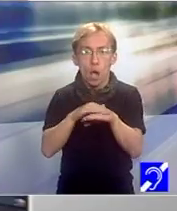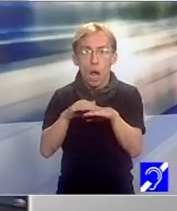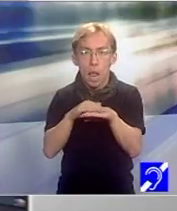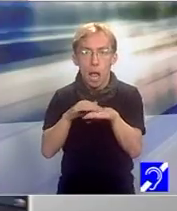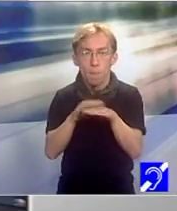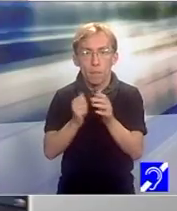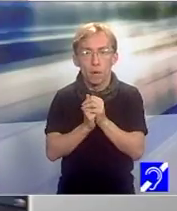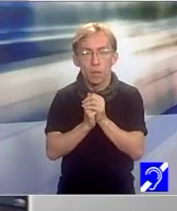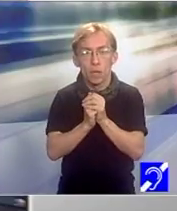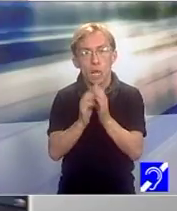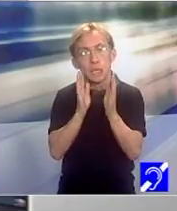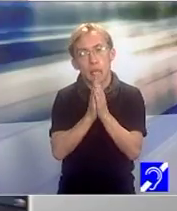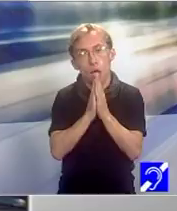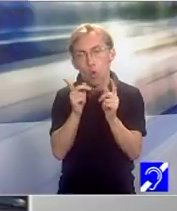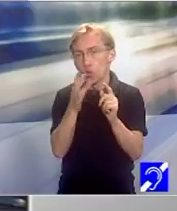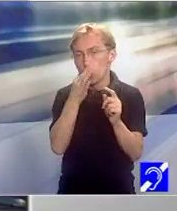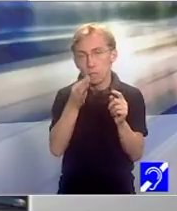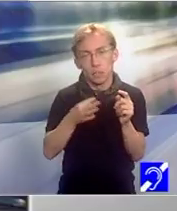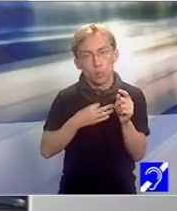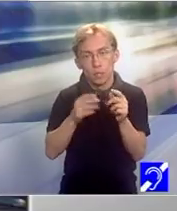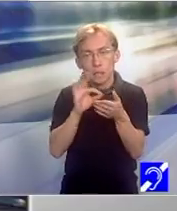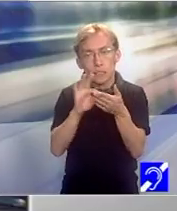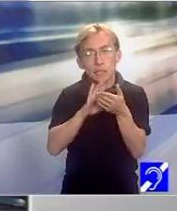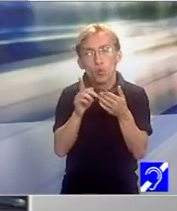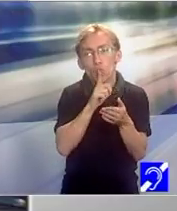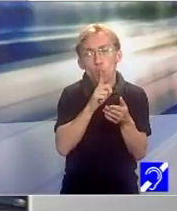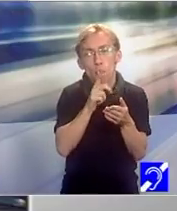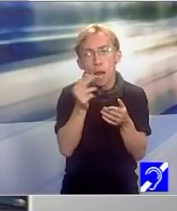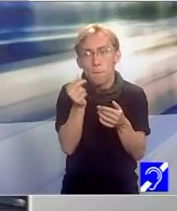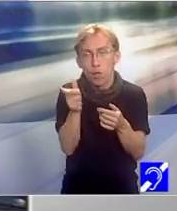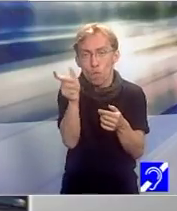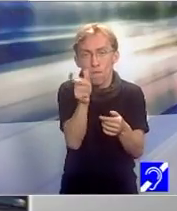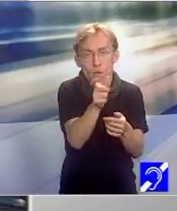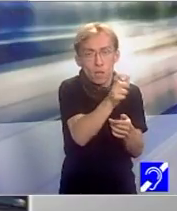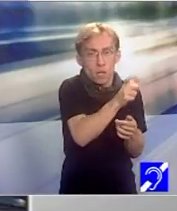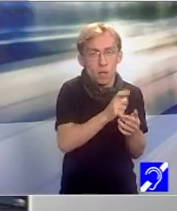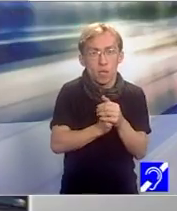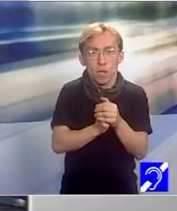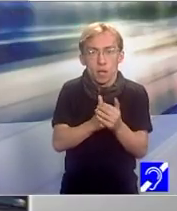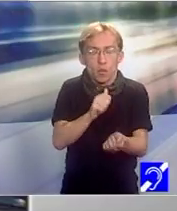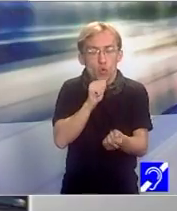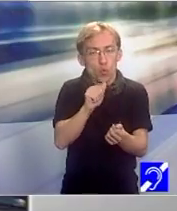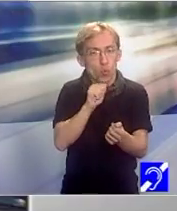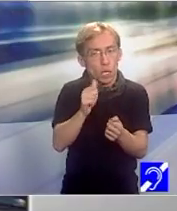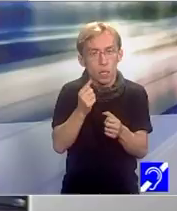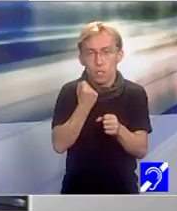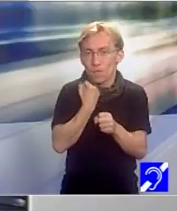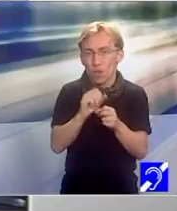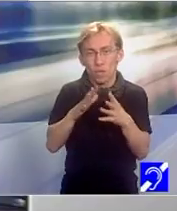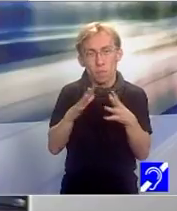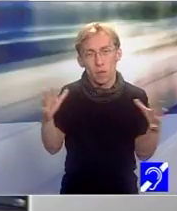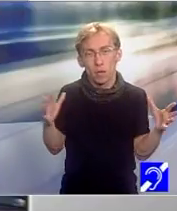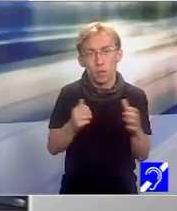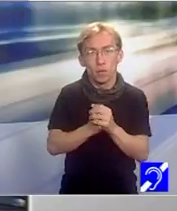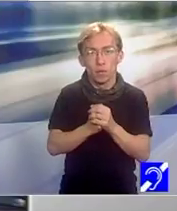Nu-mi cereți să scriu pe fiecare numele, pentru că uneori durerile sunt groaznice și eu se